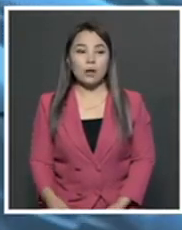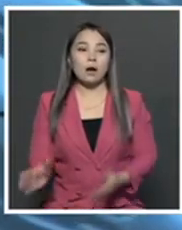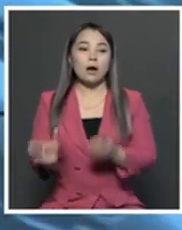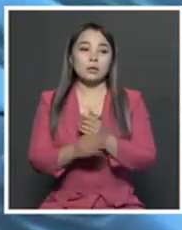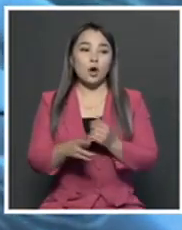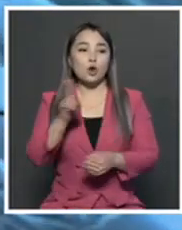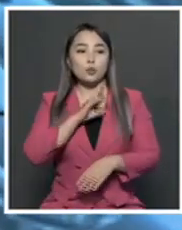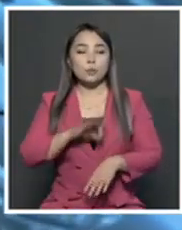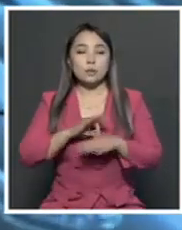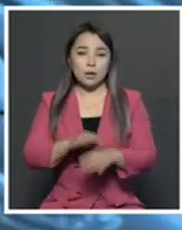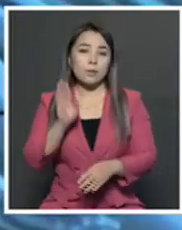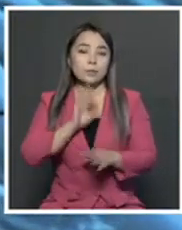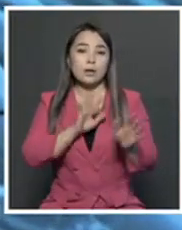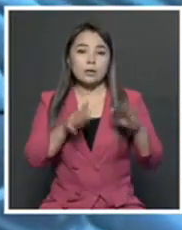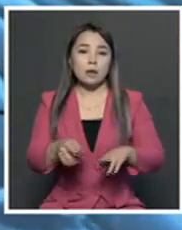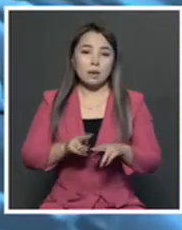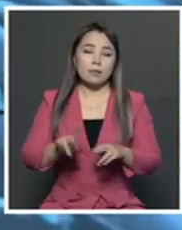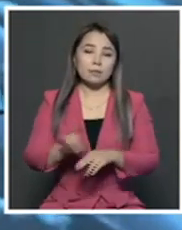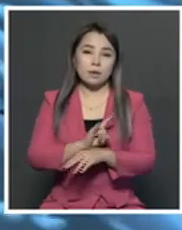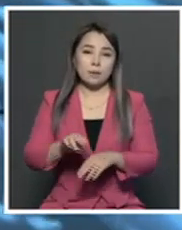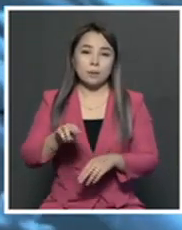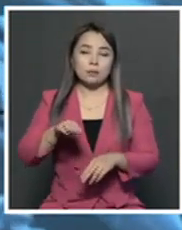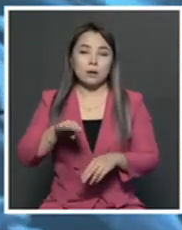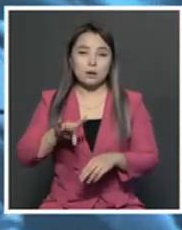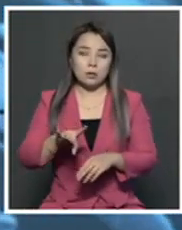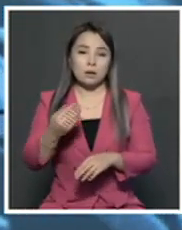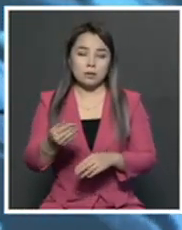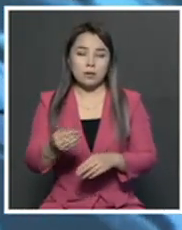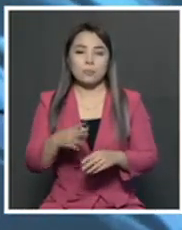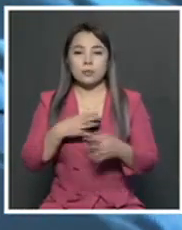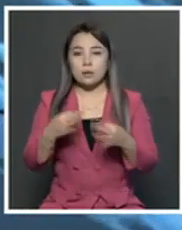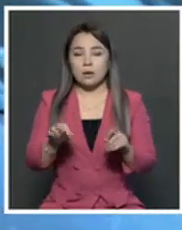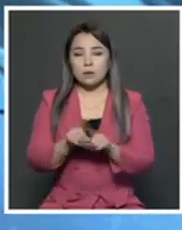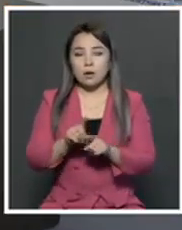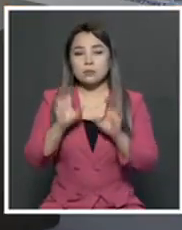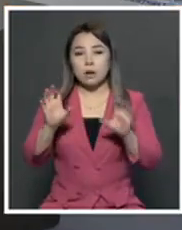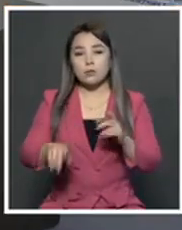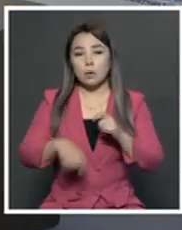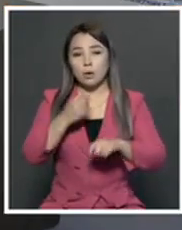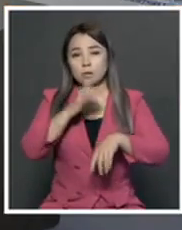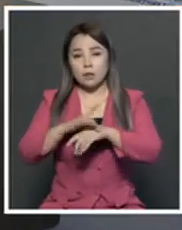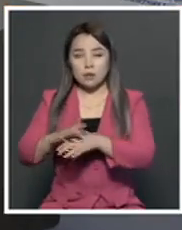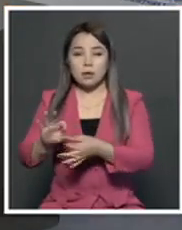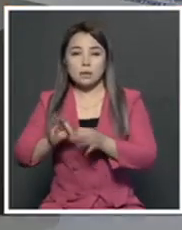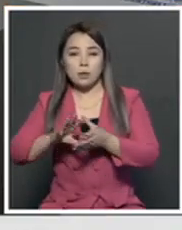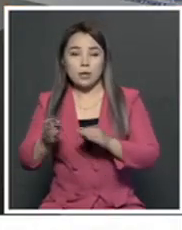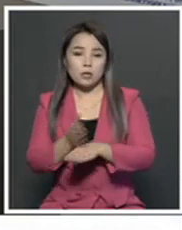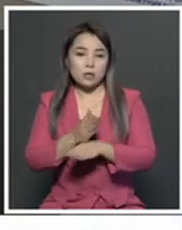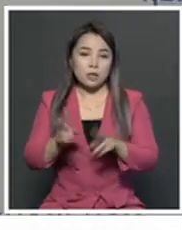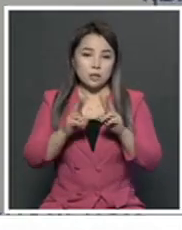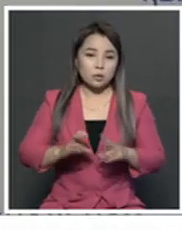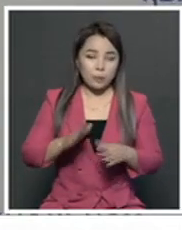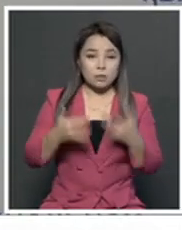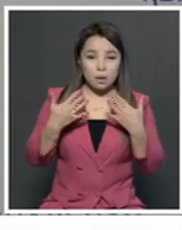Атырауда жұмысшылар теңіз мұнай кенішіне жалған ПТР анықтамасымен кірмек болған. Енді заңсыз әрекетке барғандарды құзырлы органдар егжей-тегжейлі тексереді. Талап